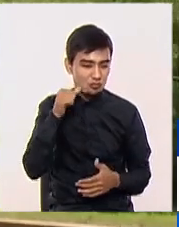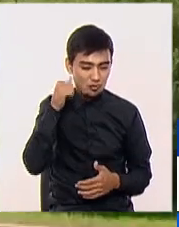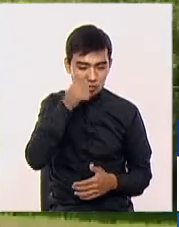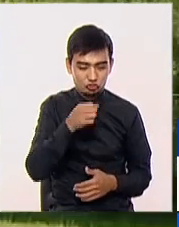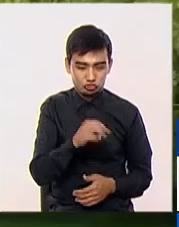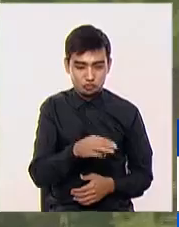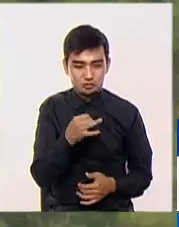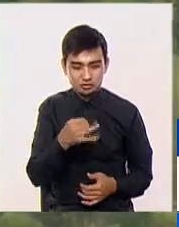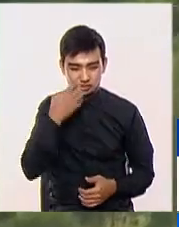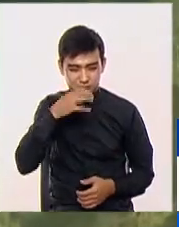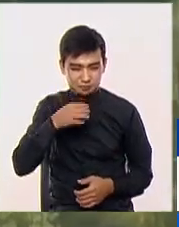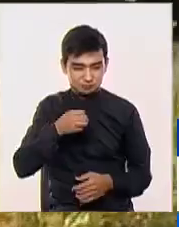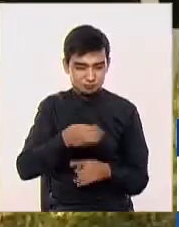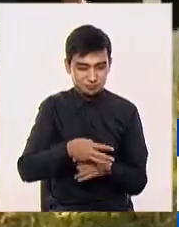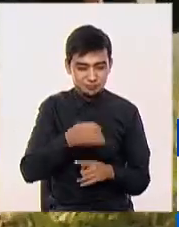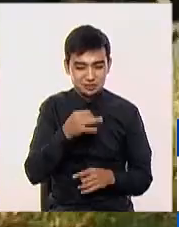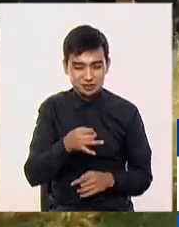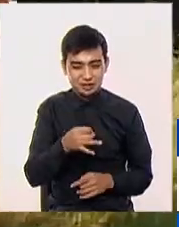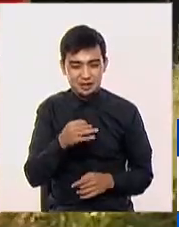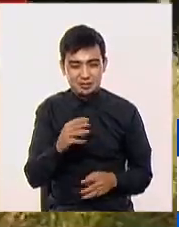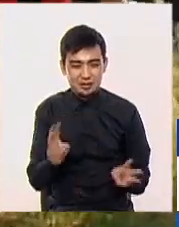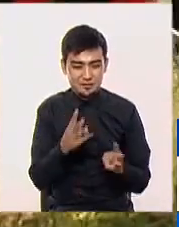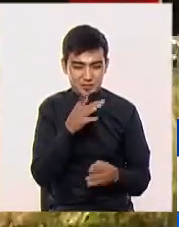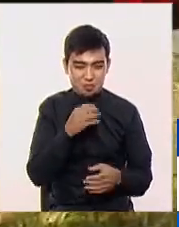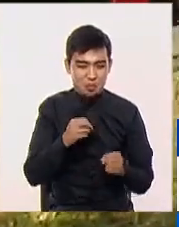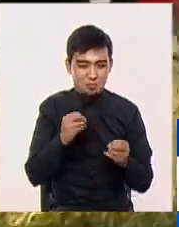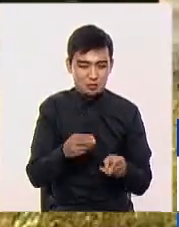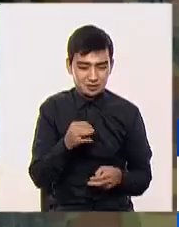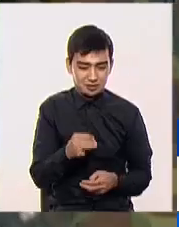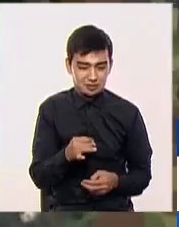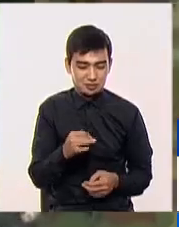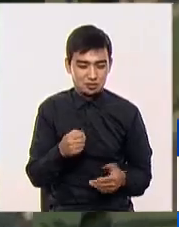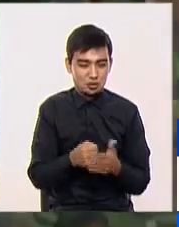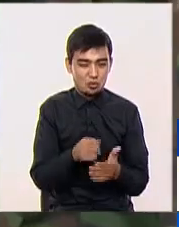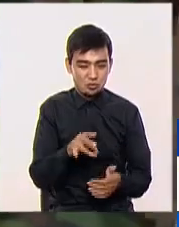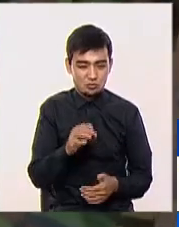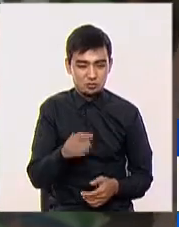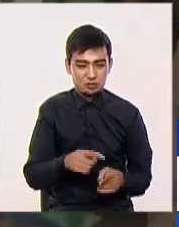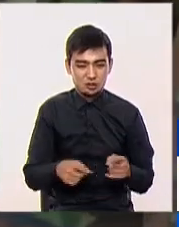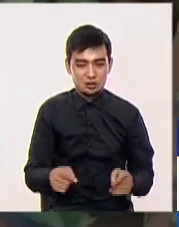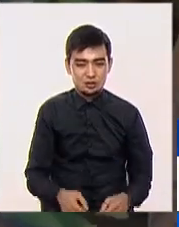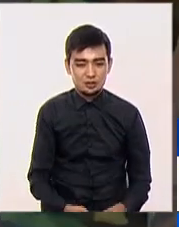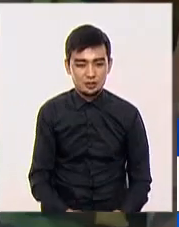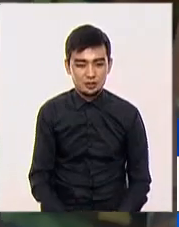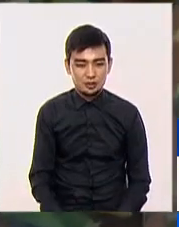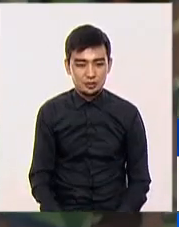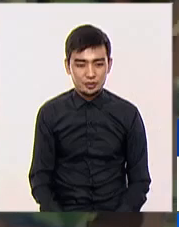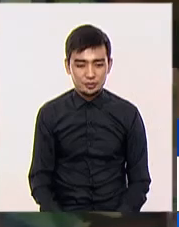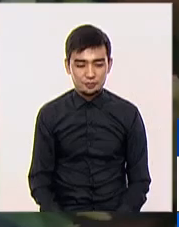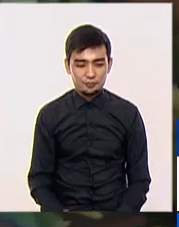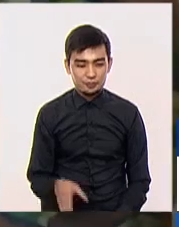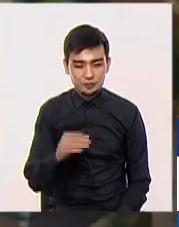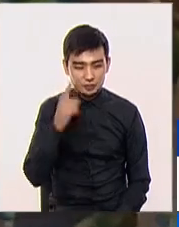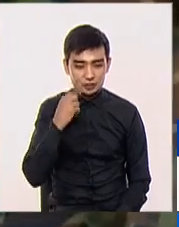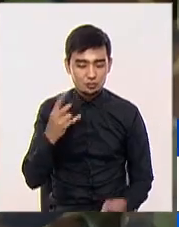годом. Сейчас жаркая погода и пожароопасный период продлится до ноября. Нужно знать все об огне, не бояться его, а знать о нем и